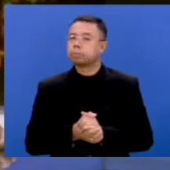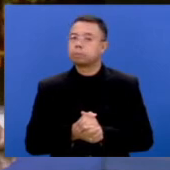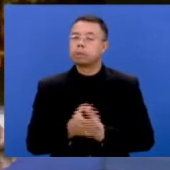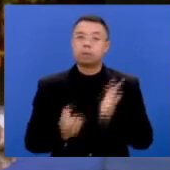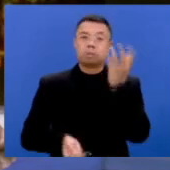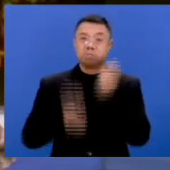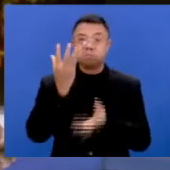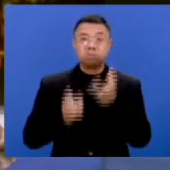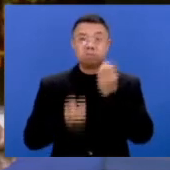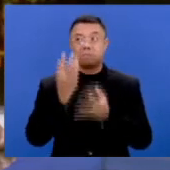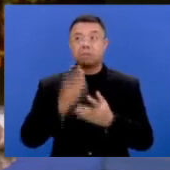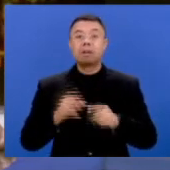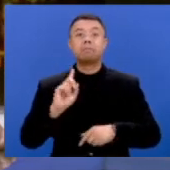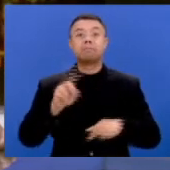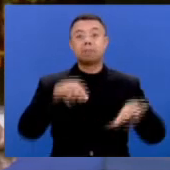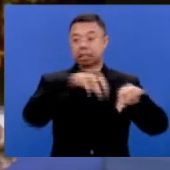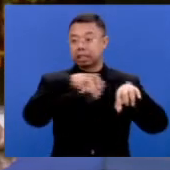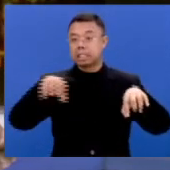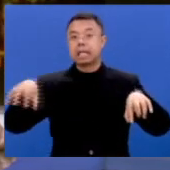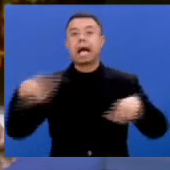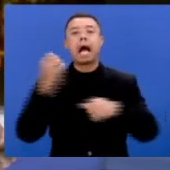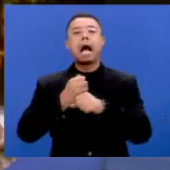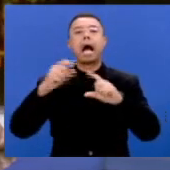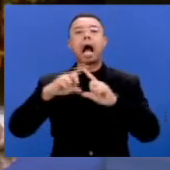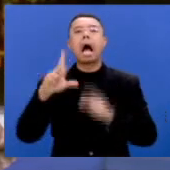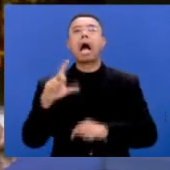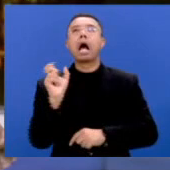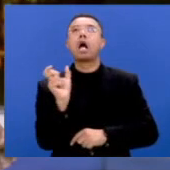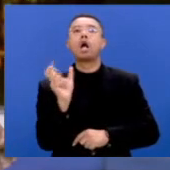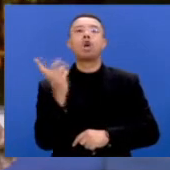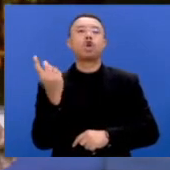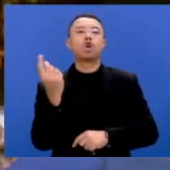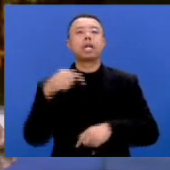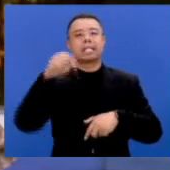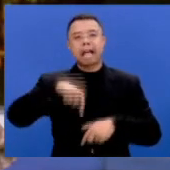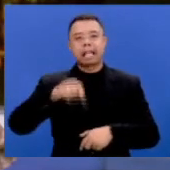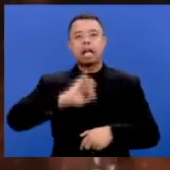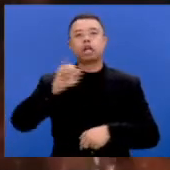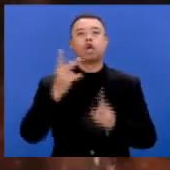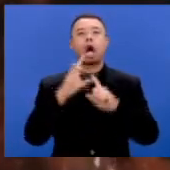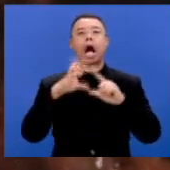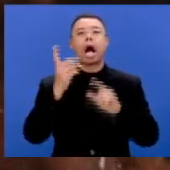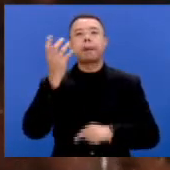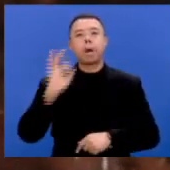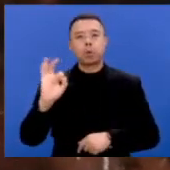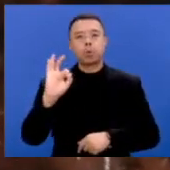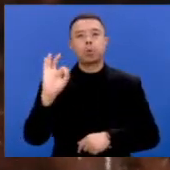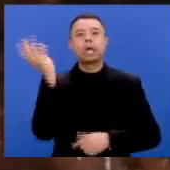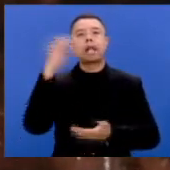Kebakaran hebat melanda pemukiman warga di Jalan Galur Selatan, Johar Baru, Jakarta Pusat pada Senin malam.